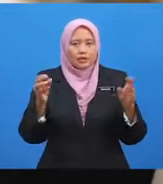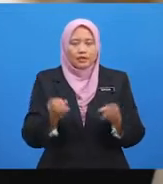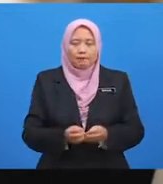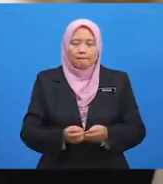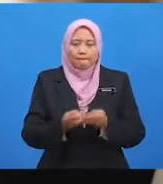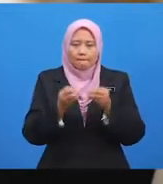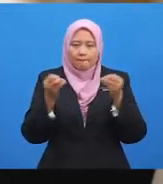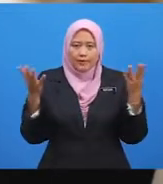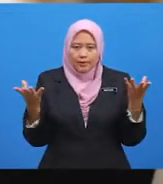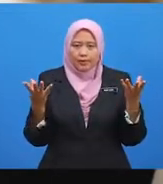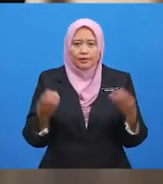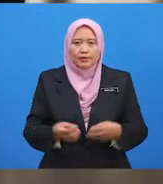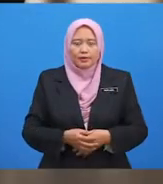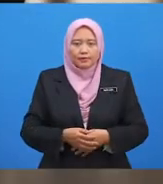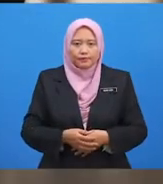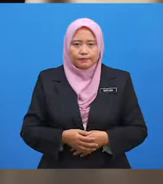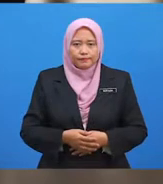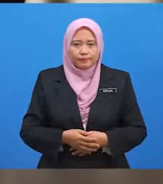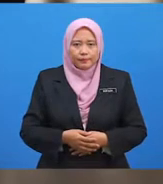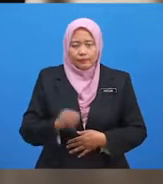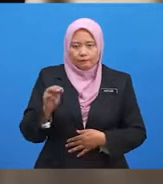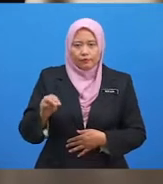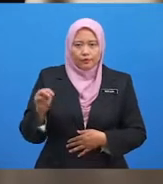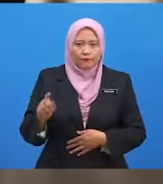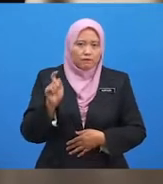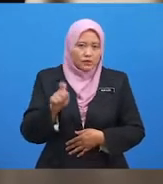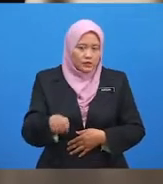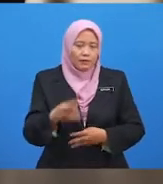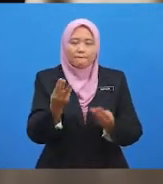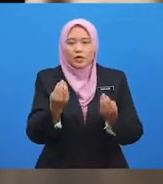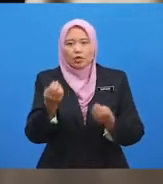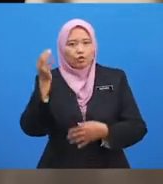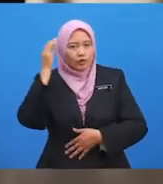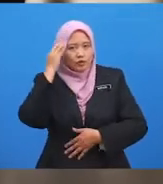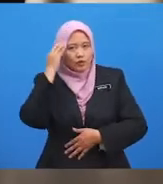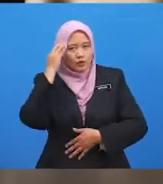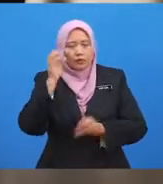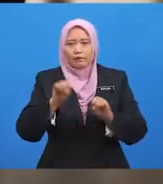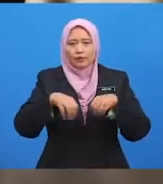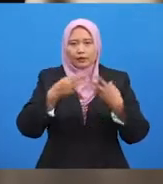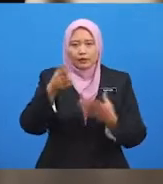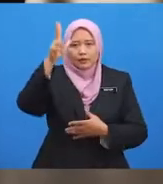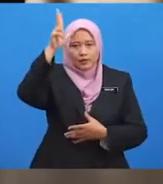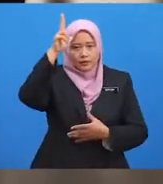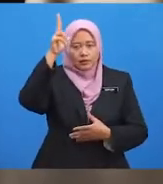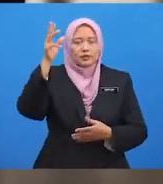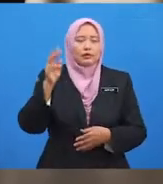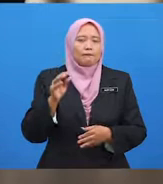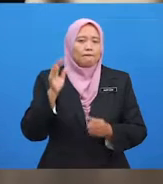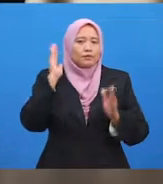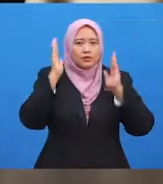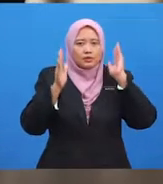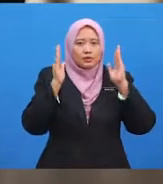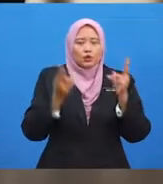kepada umat Islam murid-murid mesti nak tahu bagaimana kerajaan Malaysia menguruskan